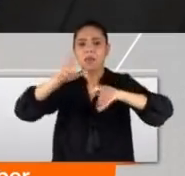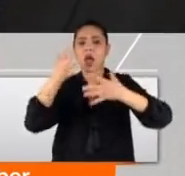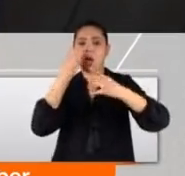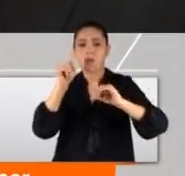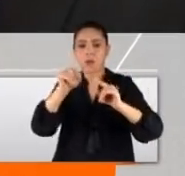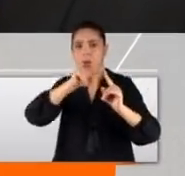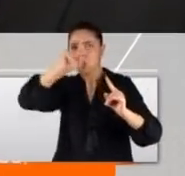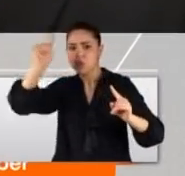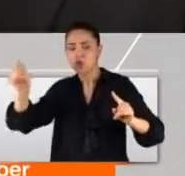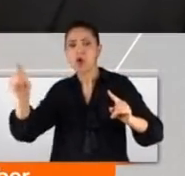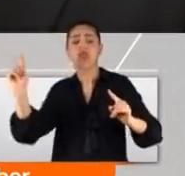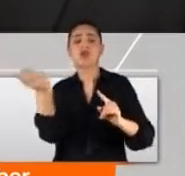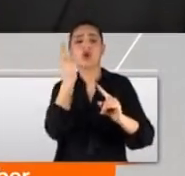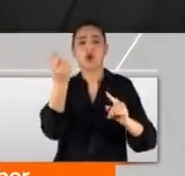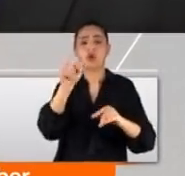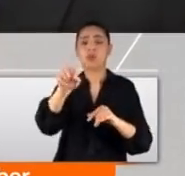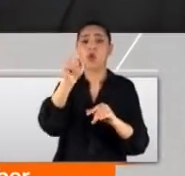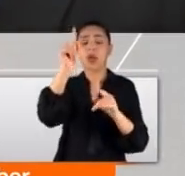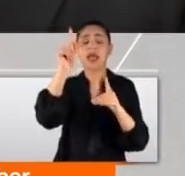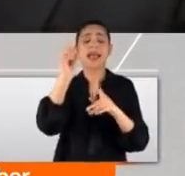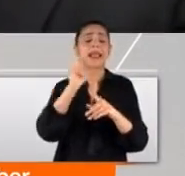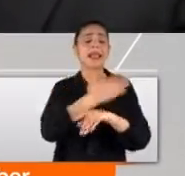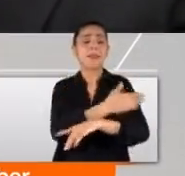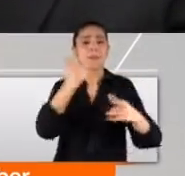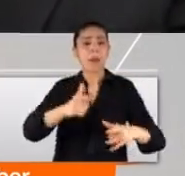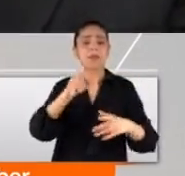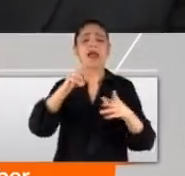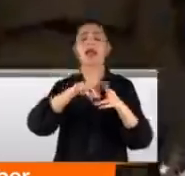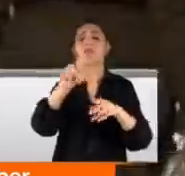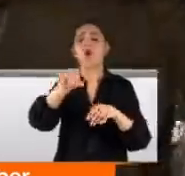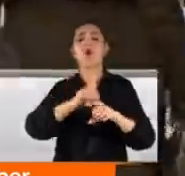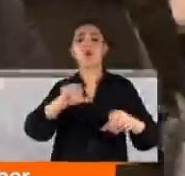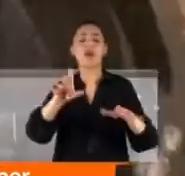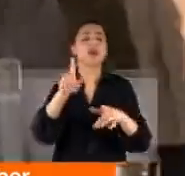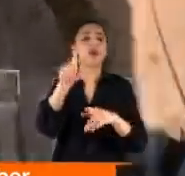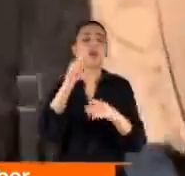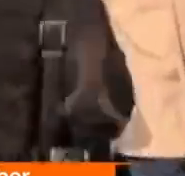şekilde bir süreç yönetilecek ve il pandemi kurulları ve il ifsa kurulları sahayı görecek.